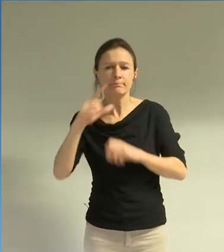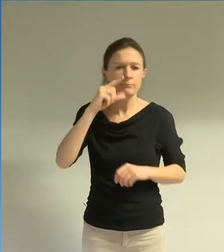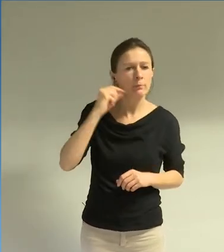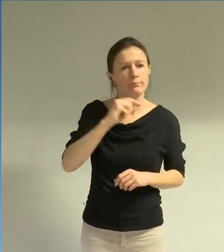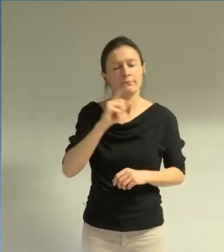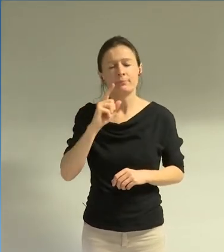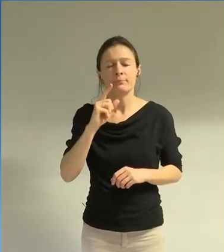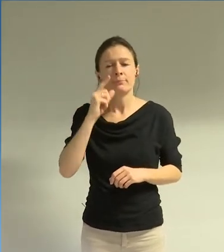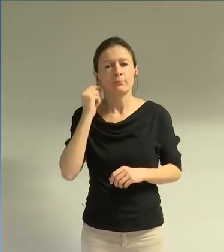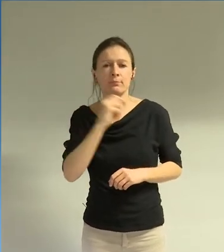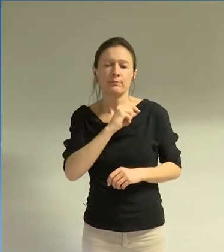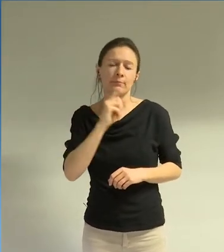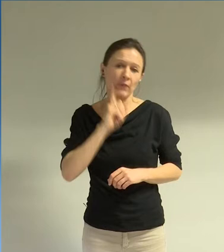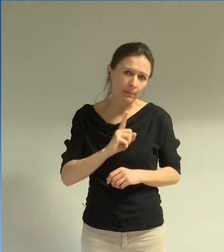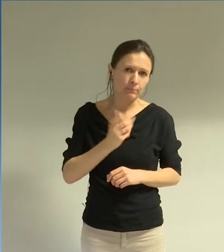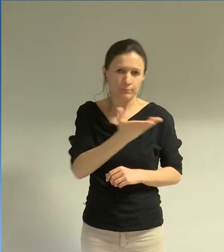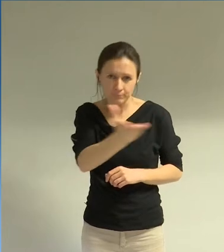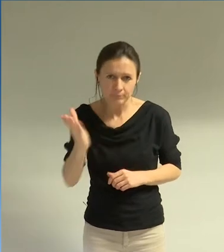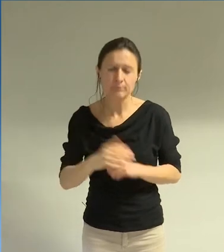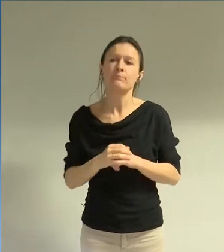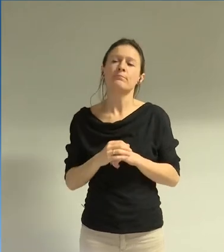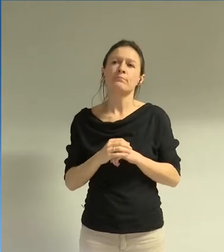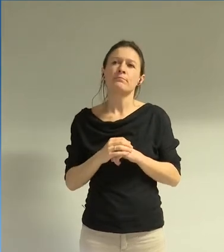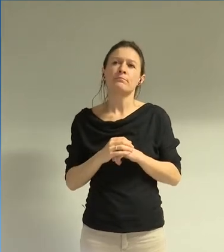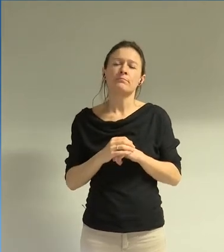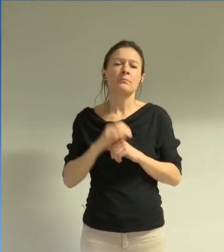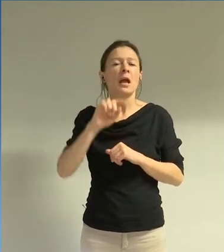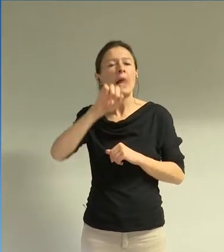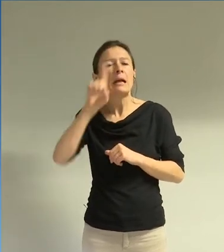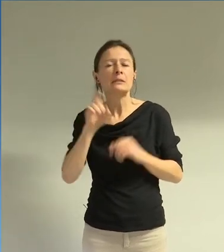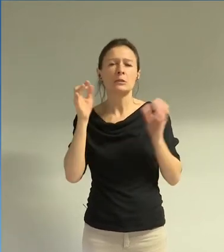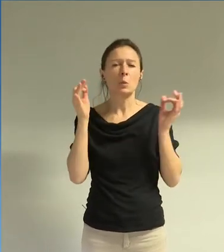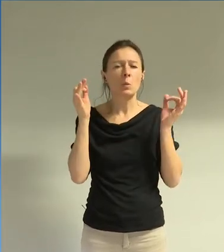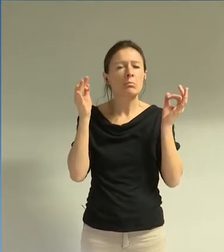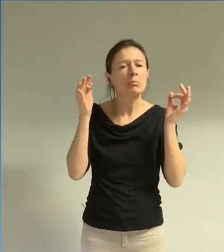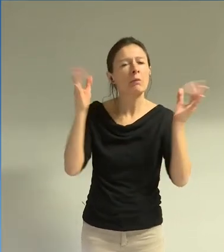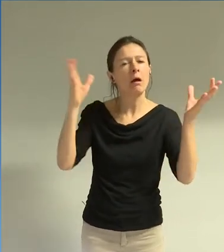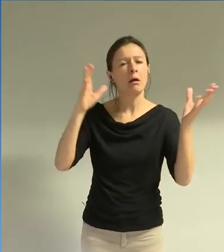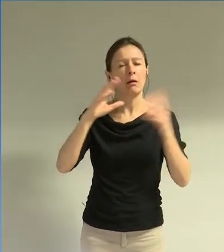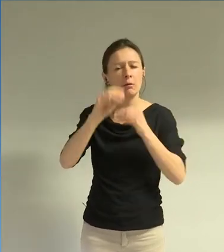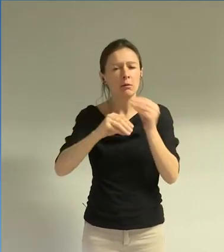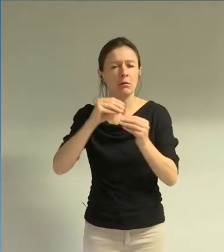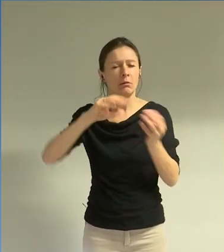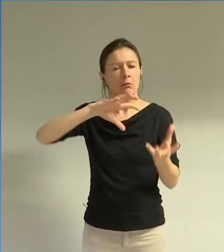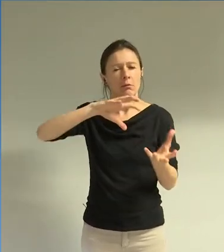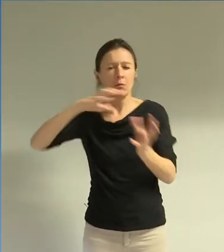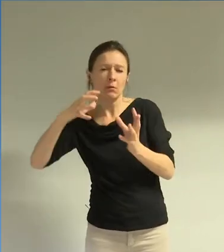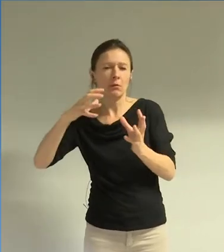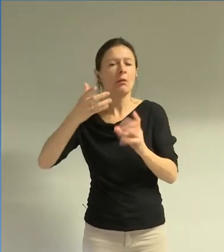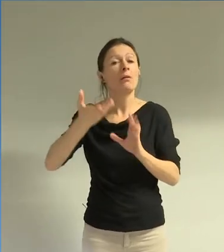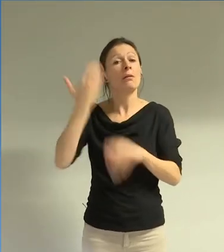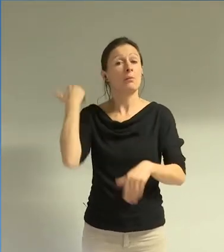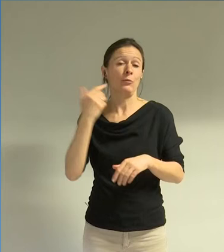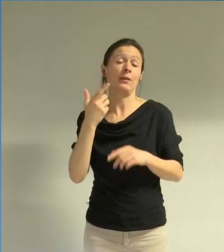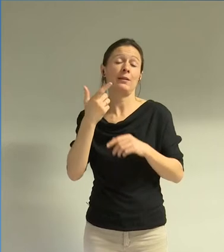depuis que l'on négocié sur les questions climatiques conférence de rio 1992 les émissions mondiales de gaz à